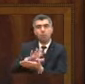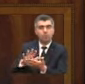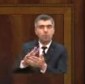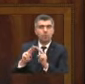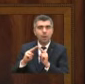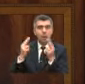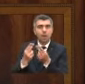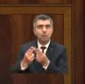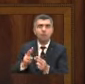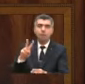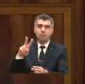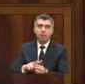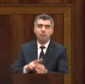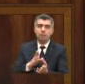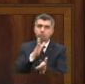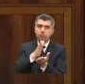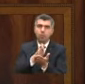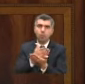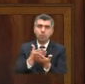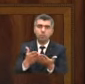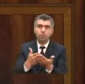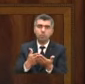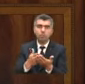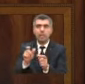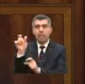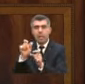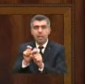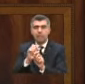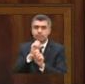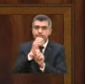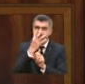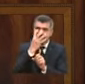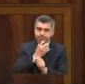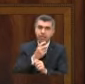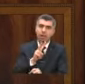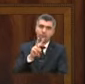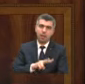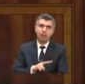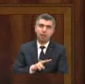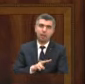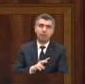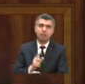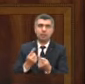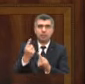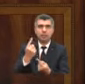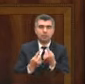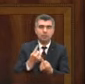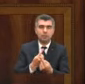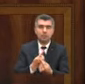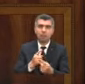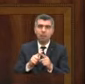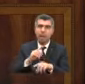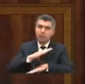في محلها وأنها صحيحة. تقلقوا عليها بعض المواطنين صحيح، وأنا محتارم القلق ديالهم، كانت بعض ردود الفعل وإحنا محتارمين ردود